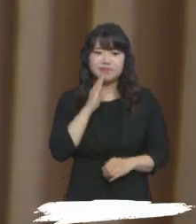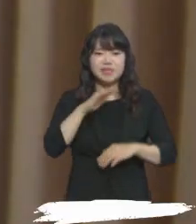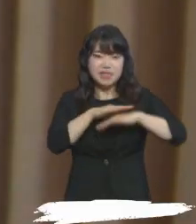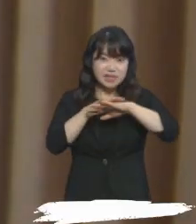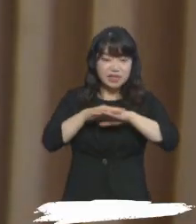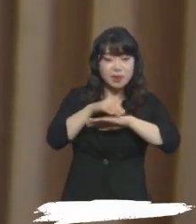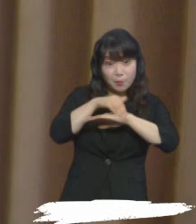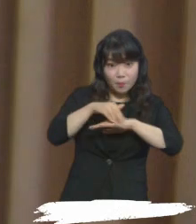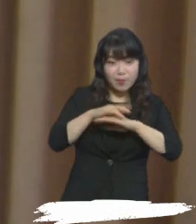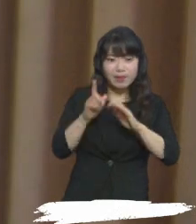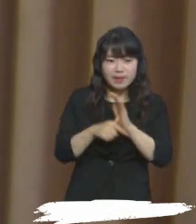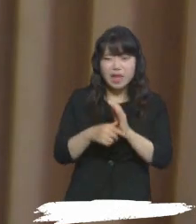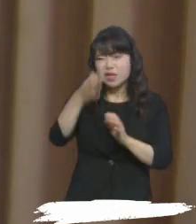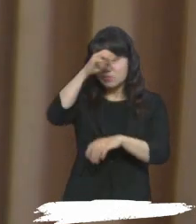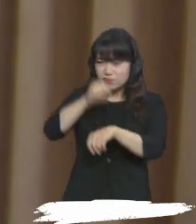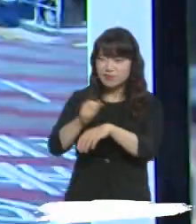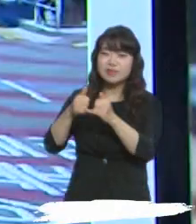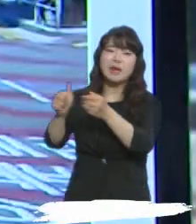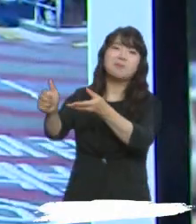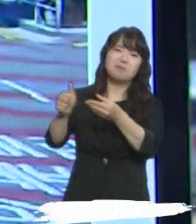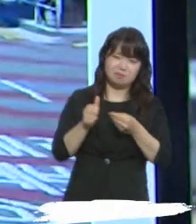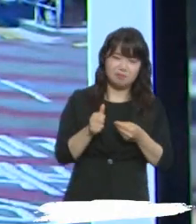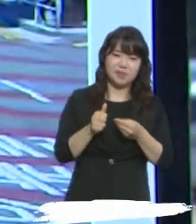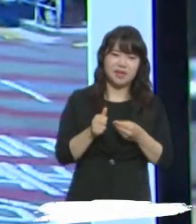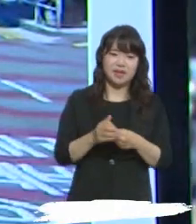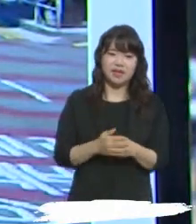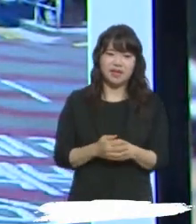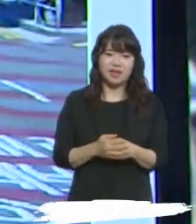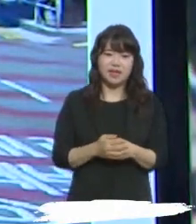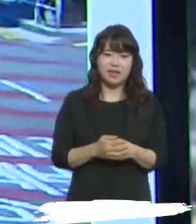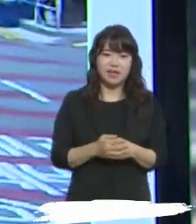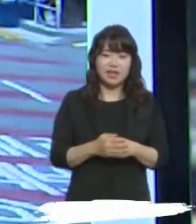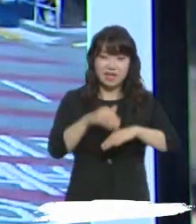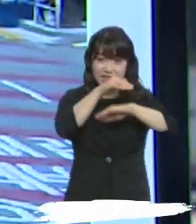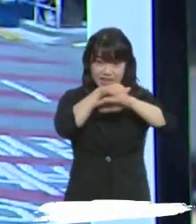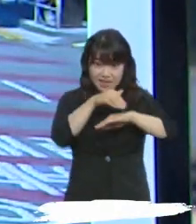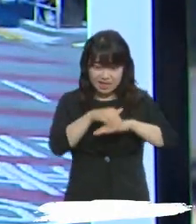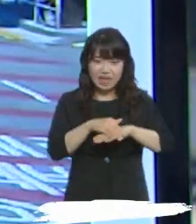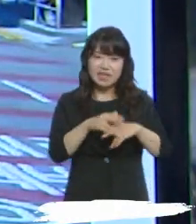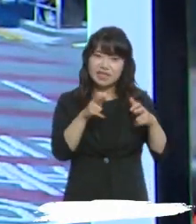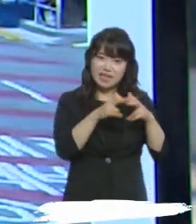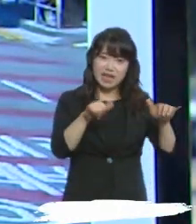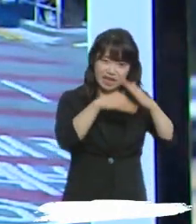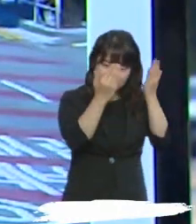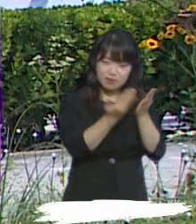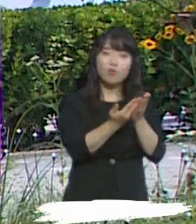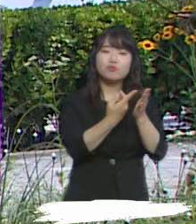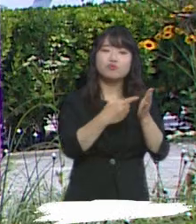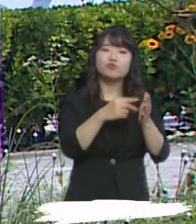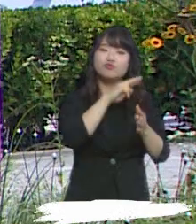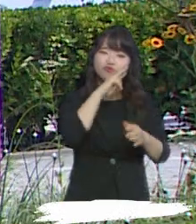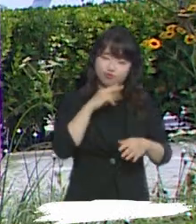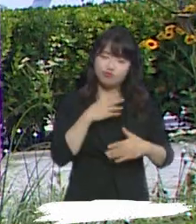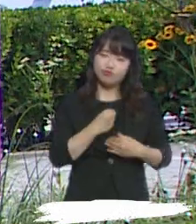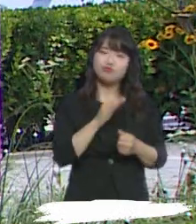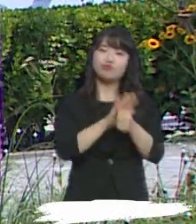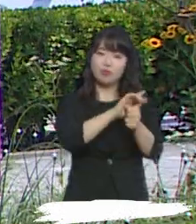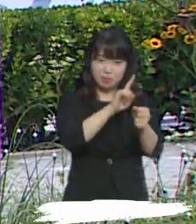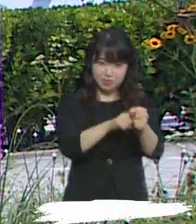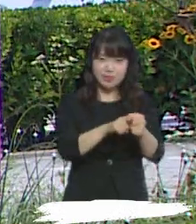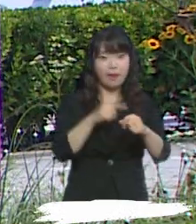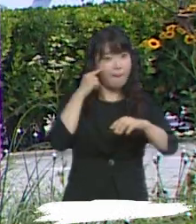그 전문가를 모셔서 우리 그 공공 디자인 그런 부분까지 다 포함해서 심의를 해가지고